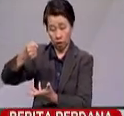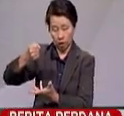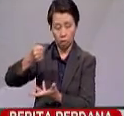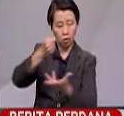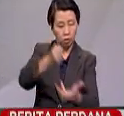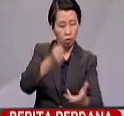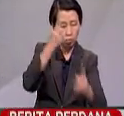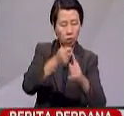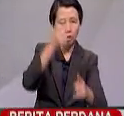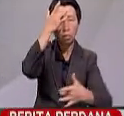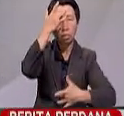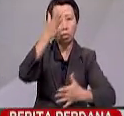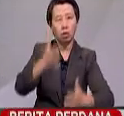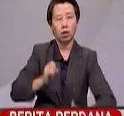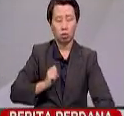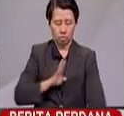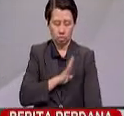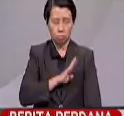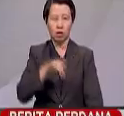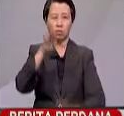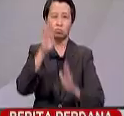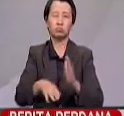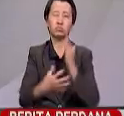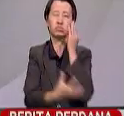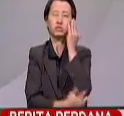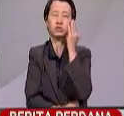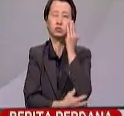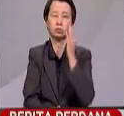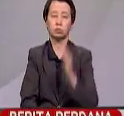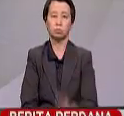membantu penghidap kanser payudara yang kurang berkemampuan.